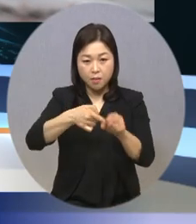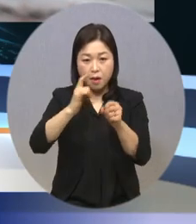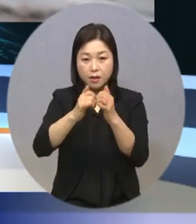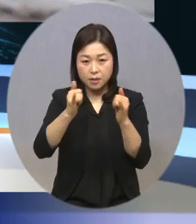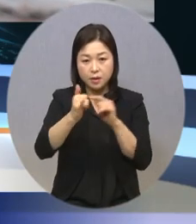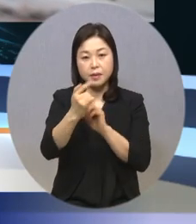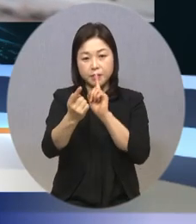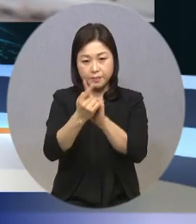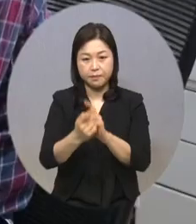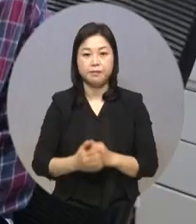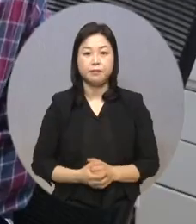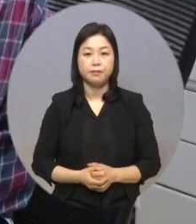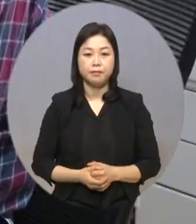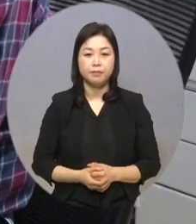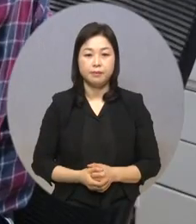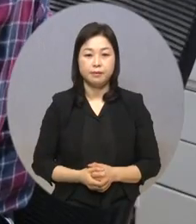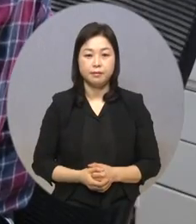만나봤습니다.